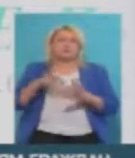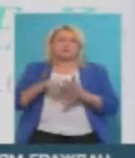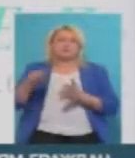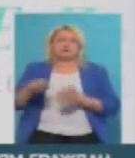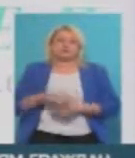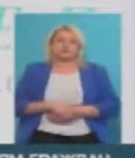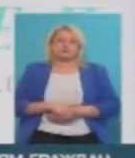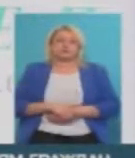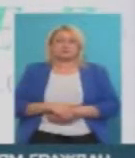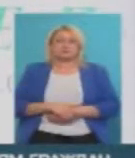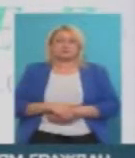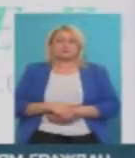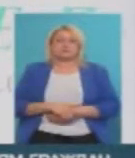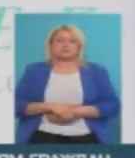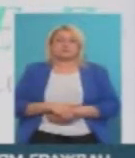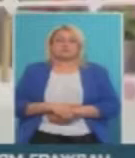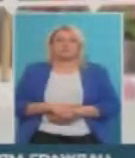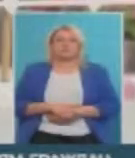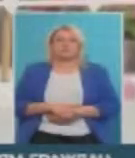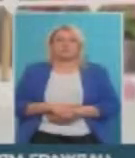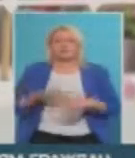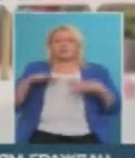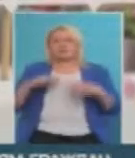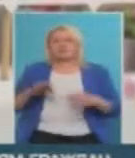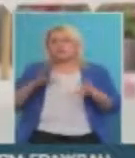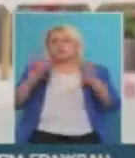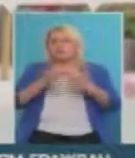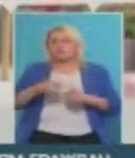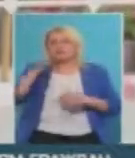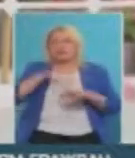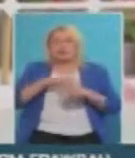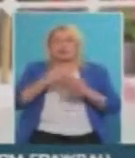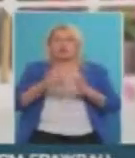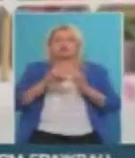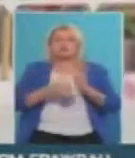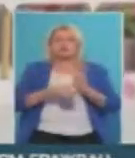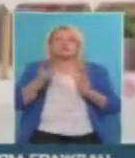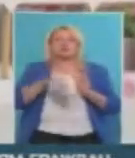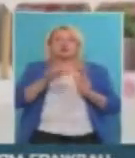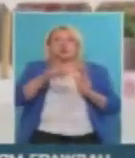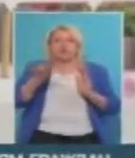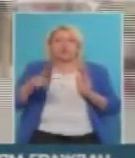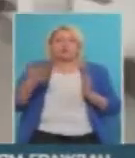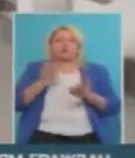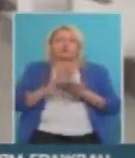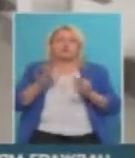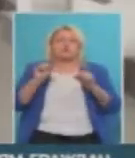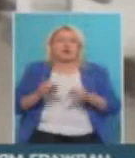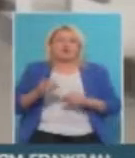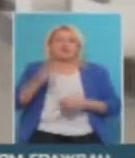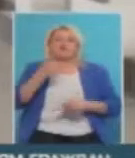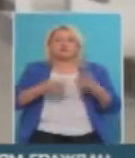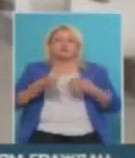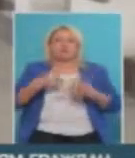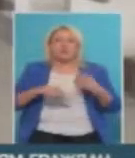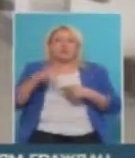связью. Эти заявления будут рассматриваться. По предварительным подсчетам, в стране порядка 16 тысяч человек, которые имеют право на